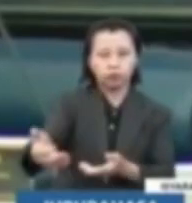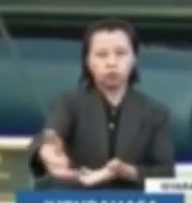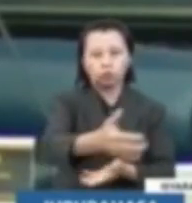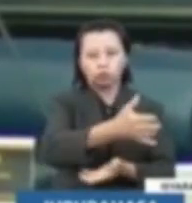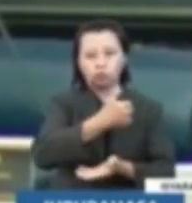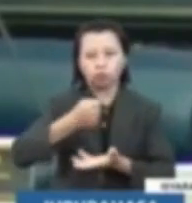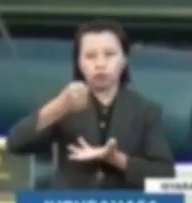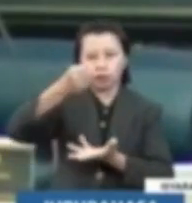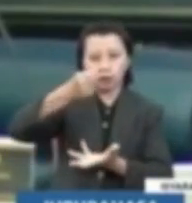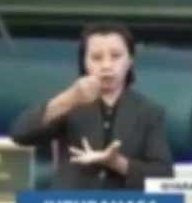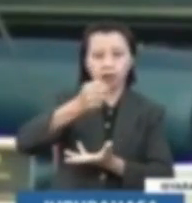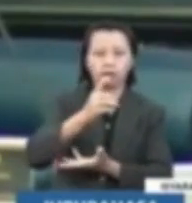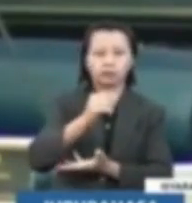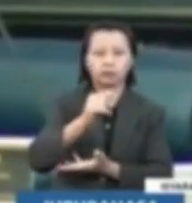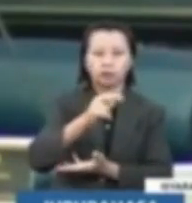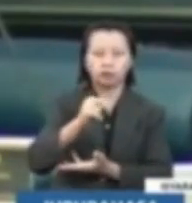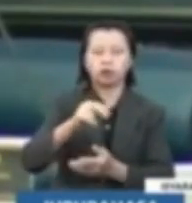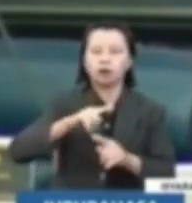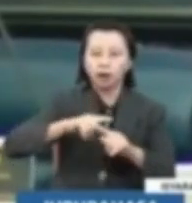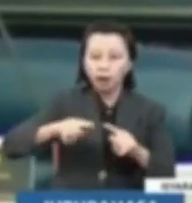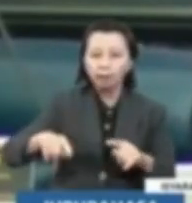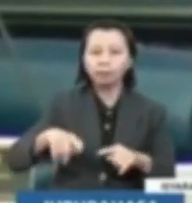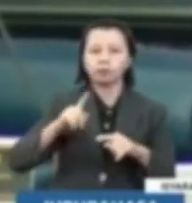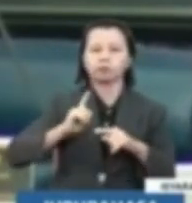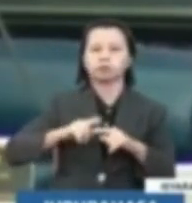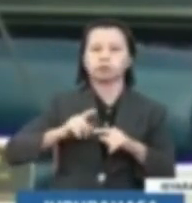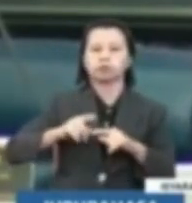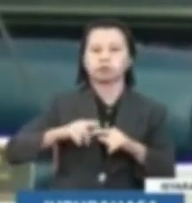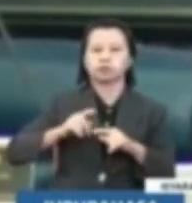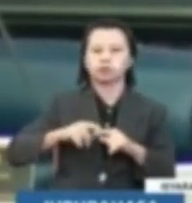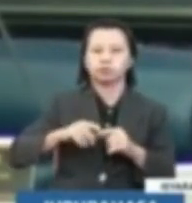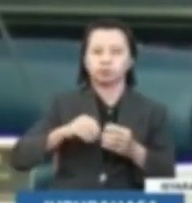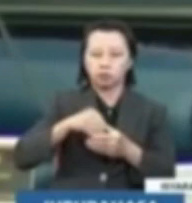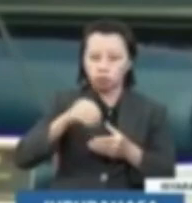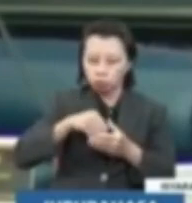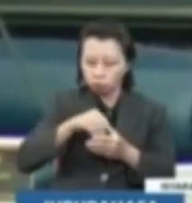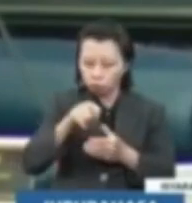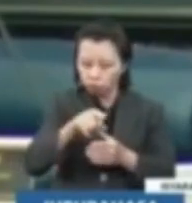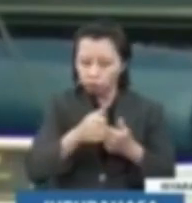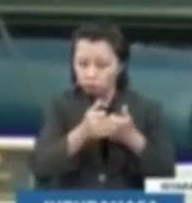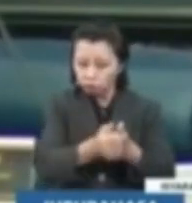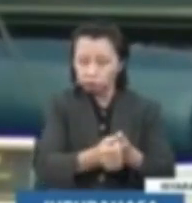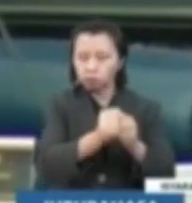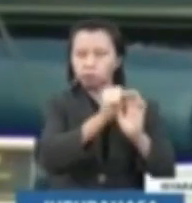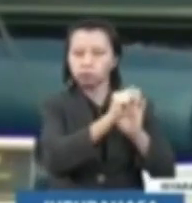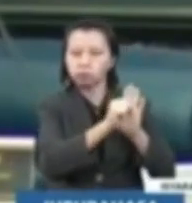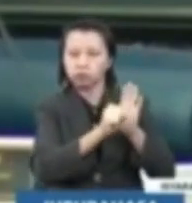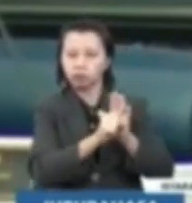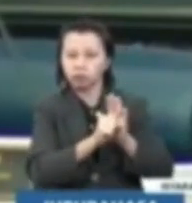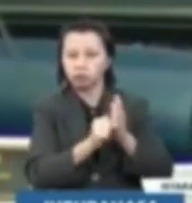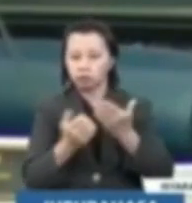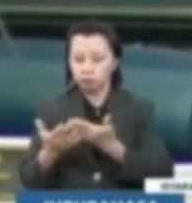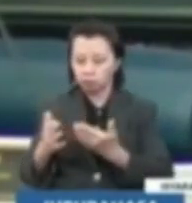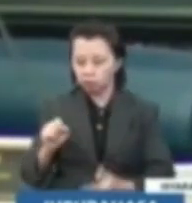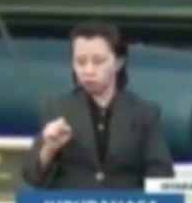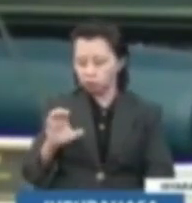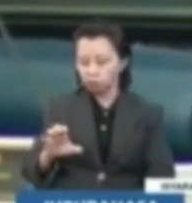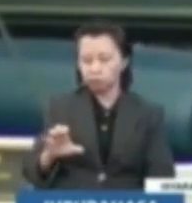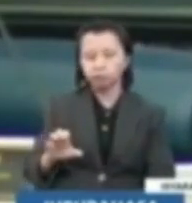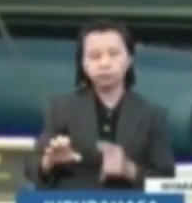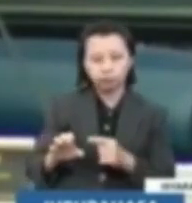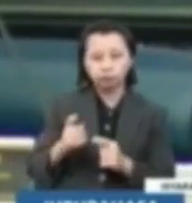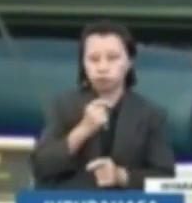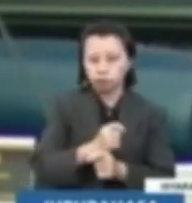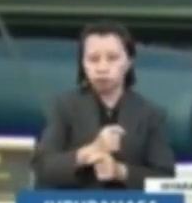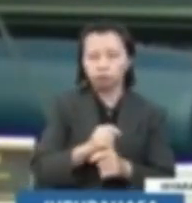dana. Tapi ianya juga tertakluk kepada penerbit yang memenuhi syarat yang ditetapkan oleh SC